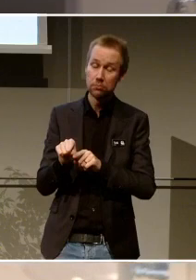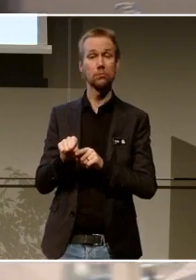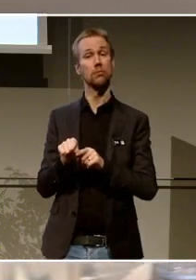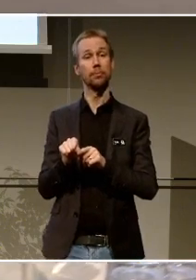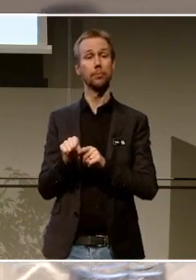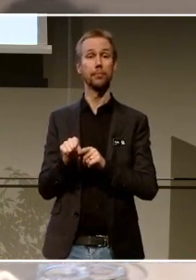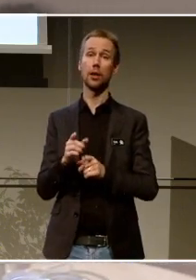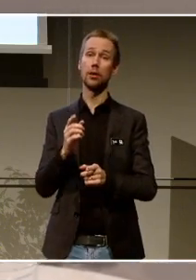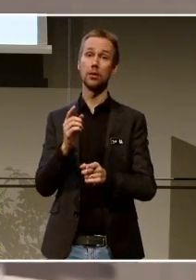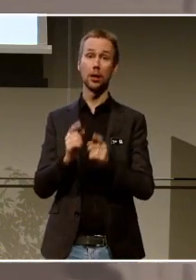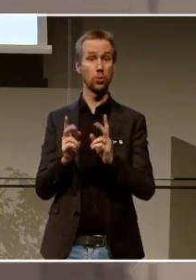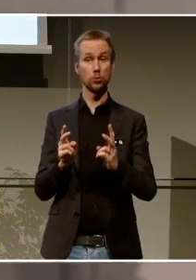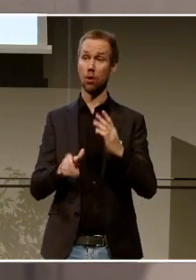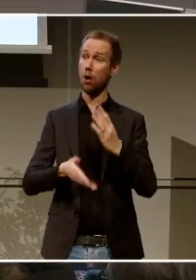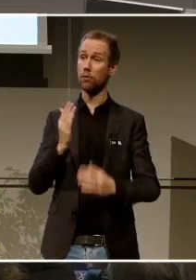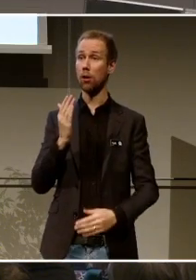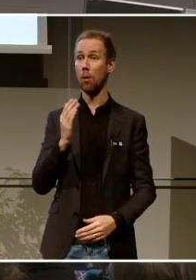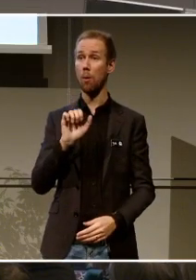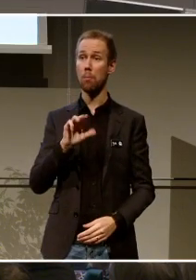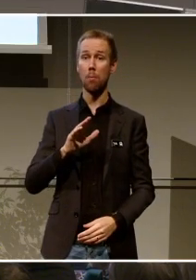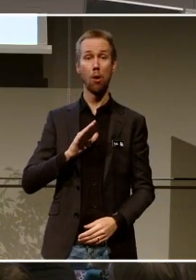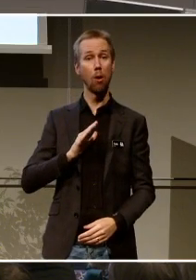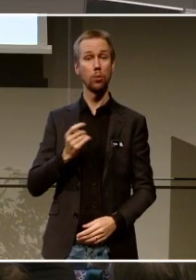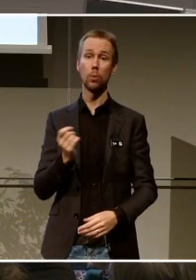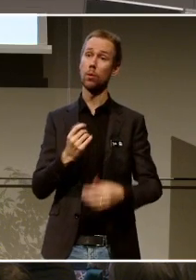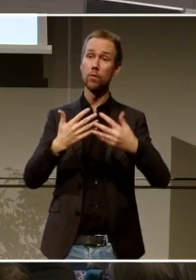vi har olika typer av funktionsvariationer som gör att vi